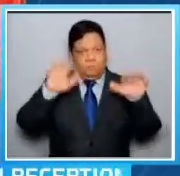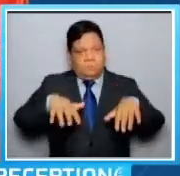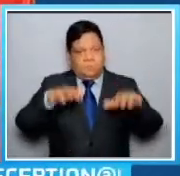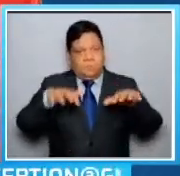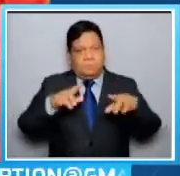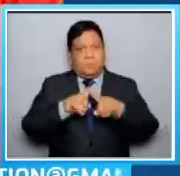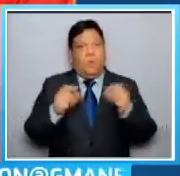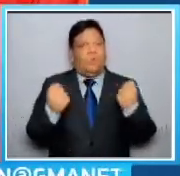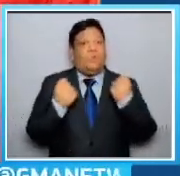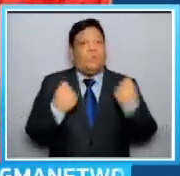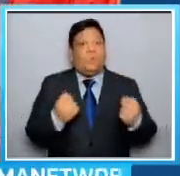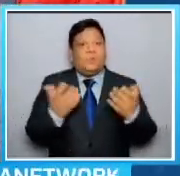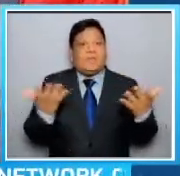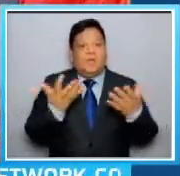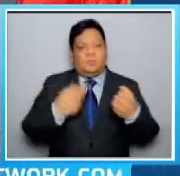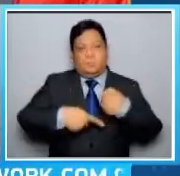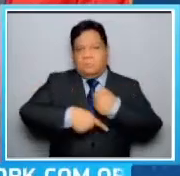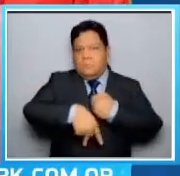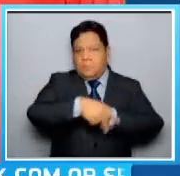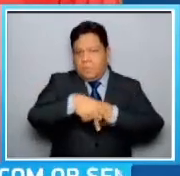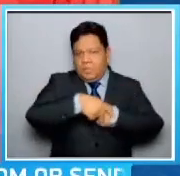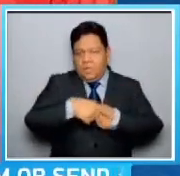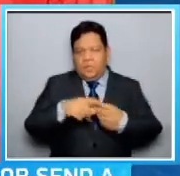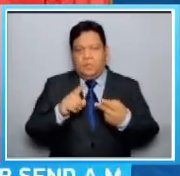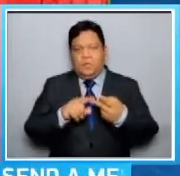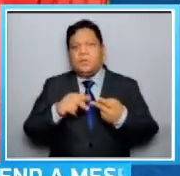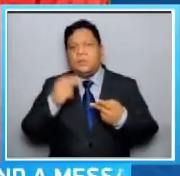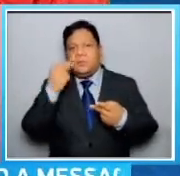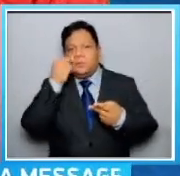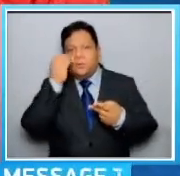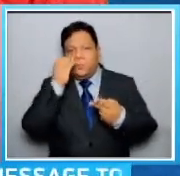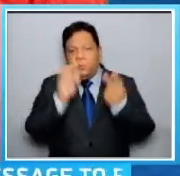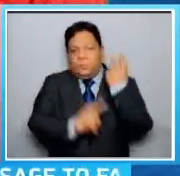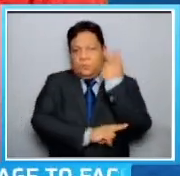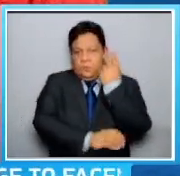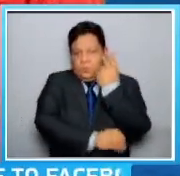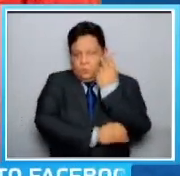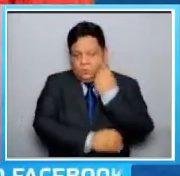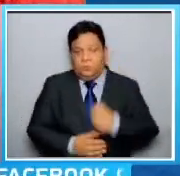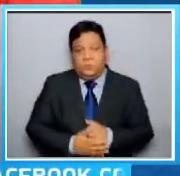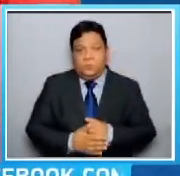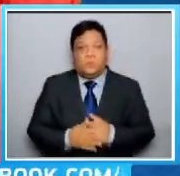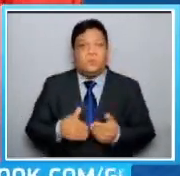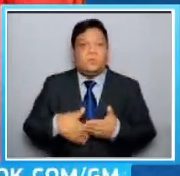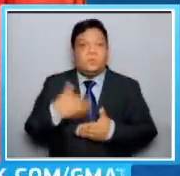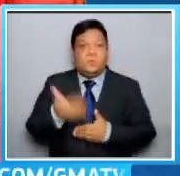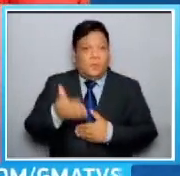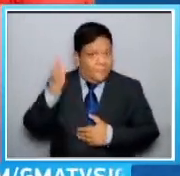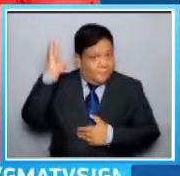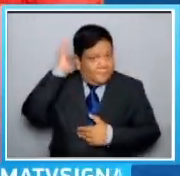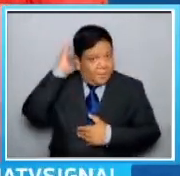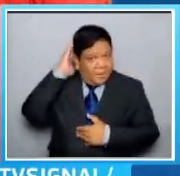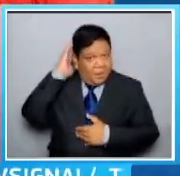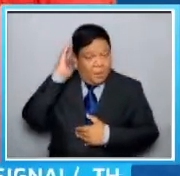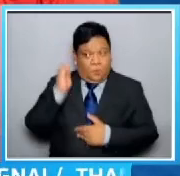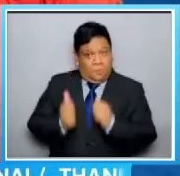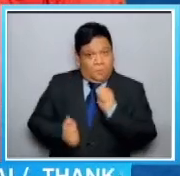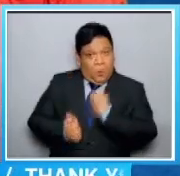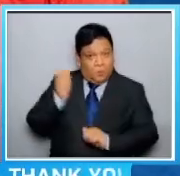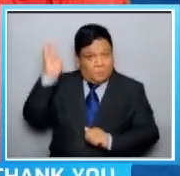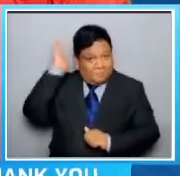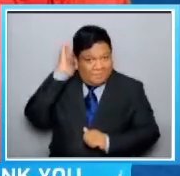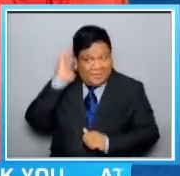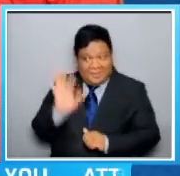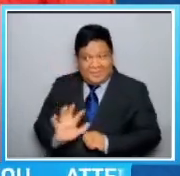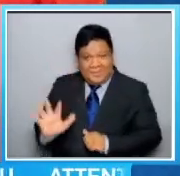Island at maging dyan sa Negros Provinces. Sa Mindanao, may mga thunderstorms na halos buong Mindanao at muli mga kapuso, ilang lugar